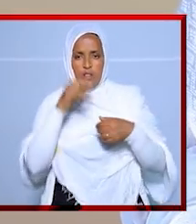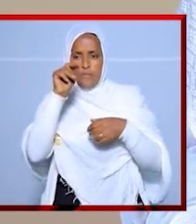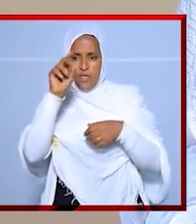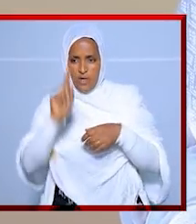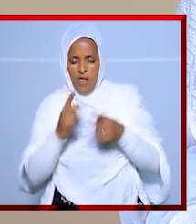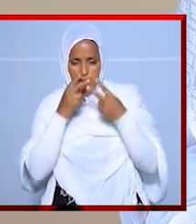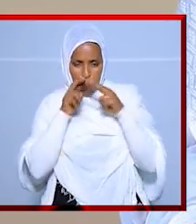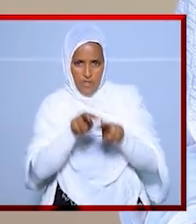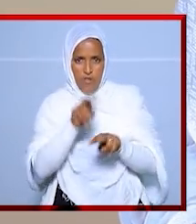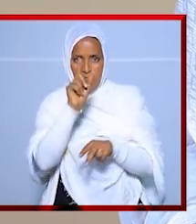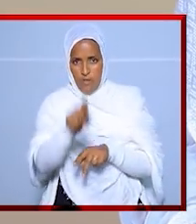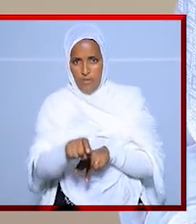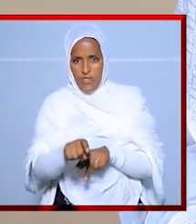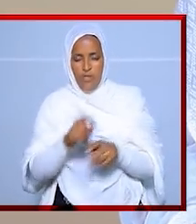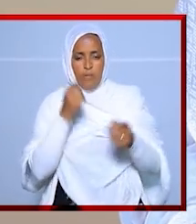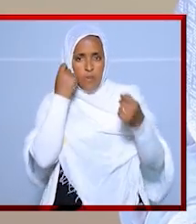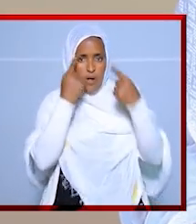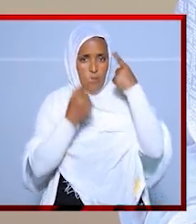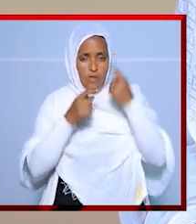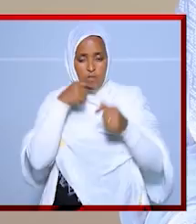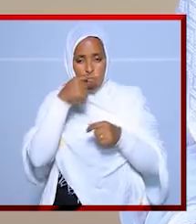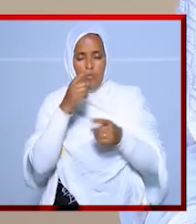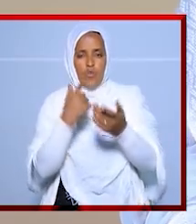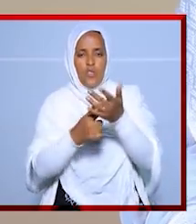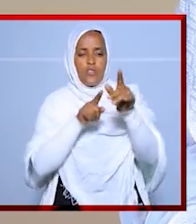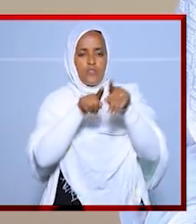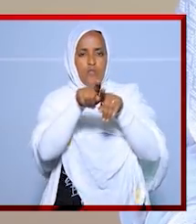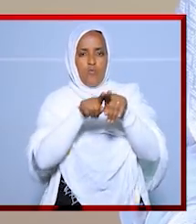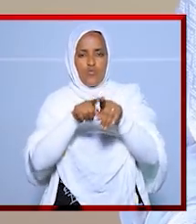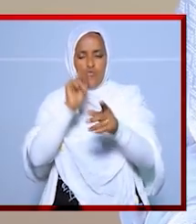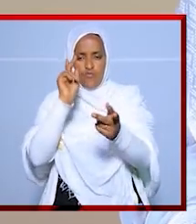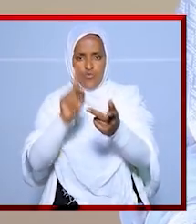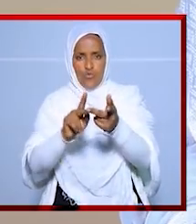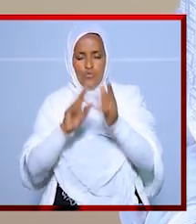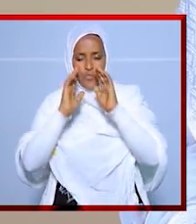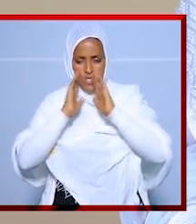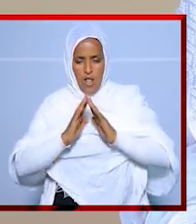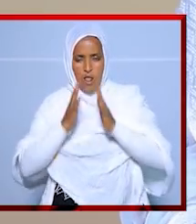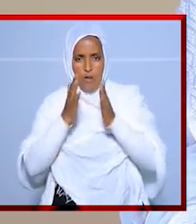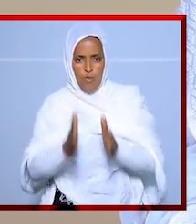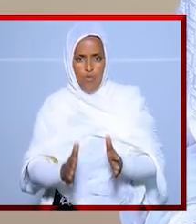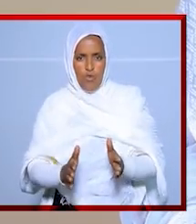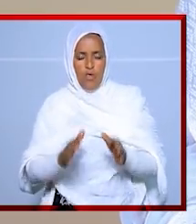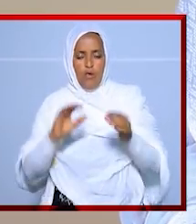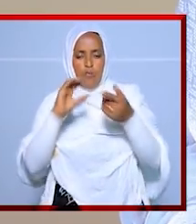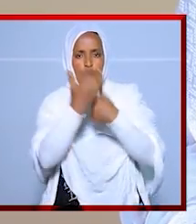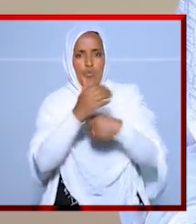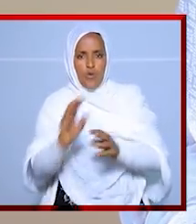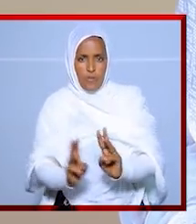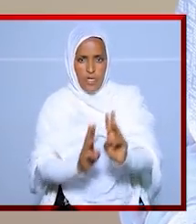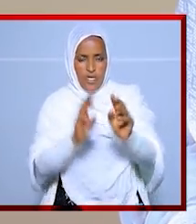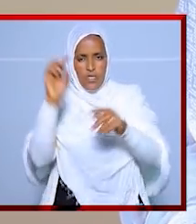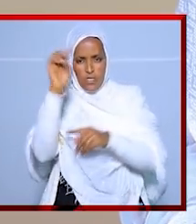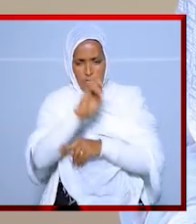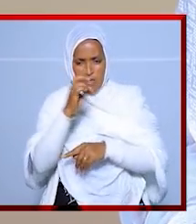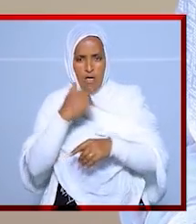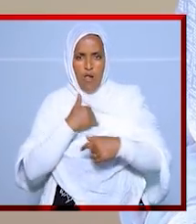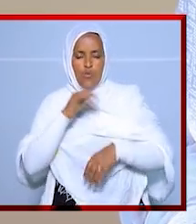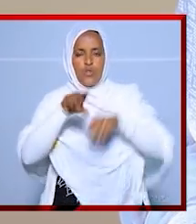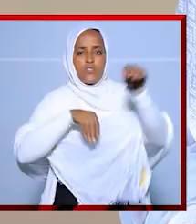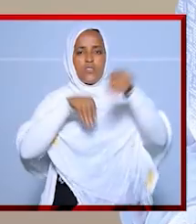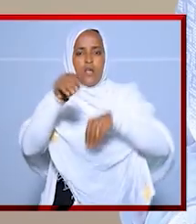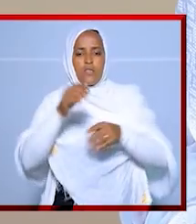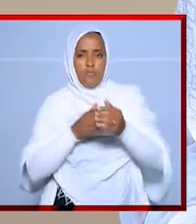ሚና ነው መታየት ያለበት። መግባባት የሚባለው ይሄ ነው። ተስማምቶ ፍጹም ሰላማዊ በሆነ መልኩ ዕለት ተዕለት